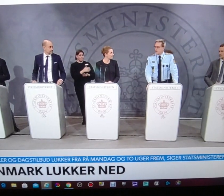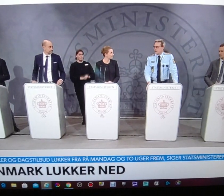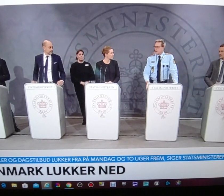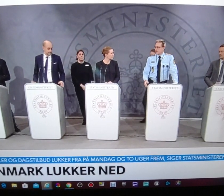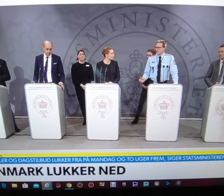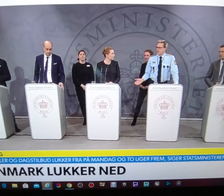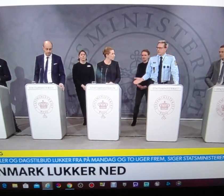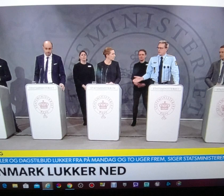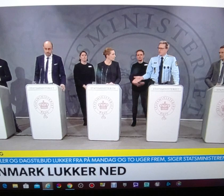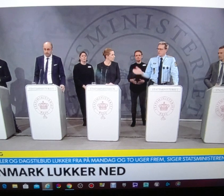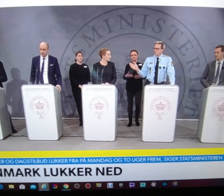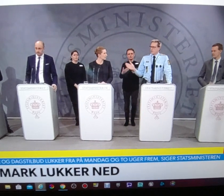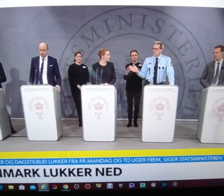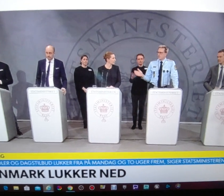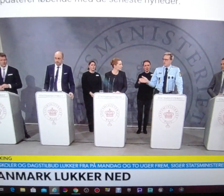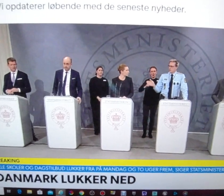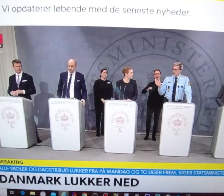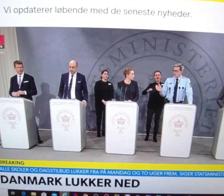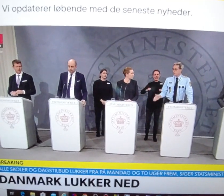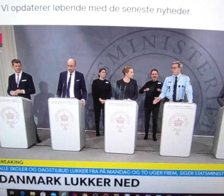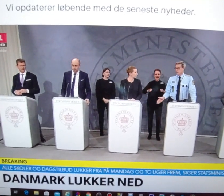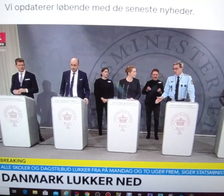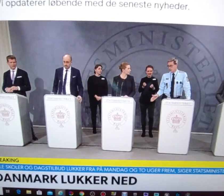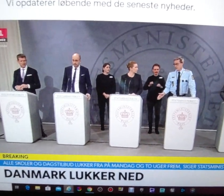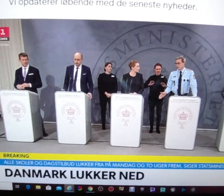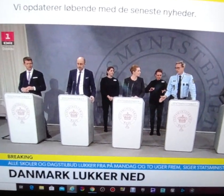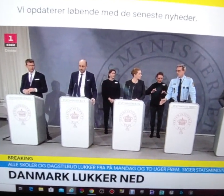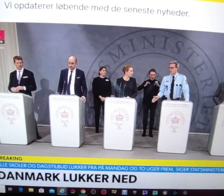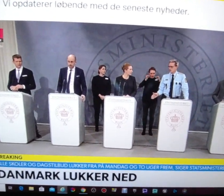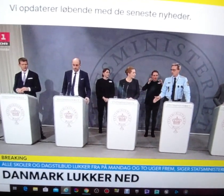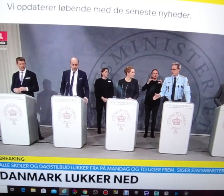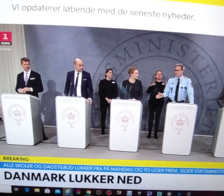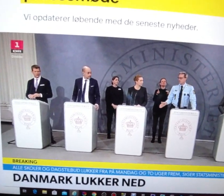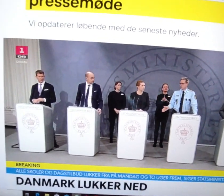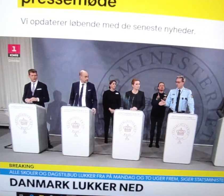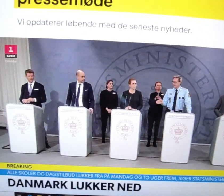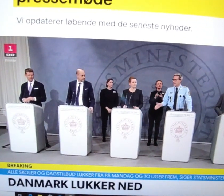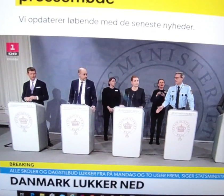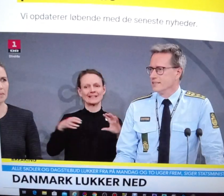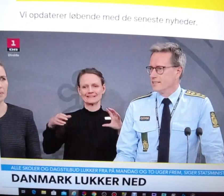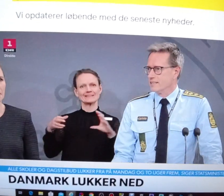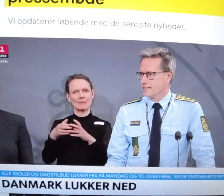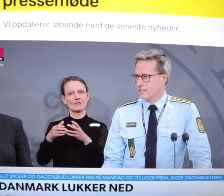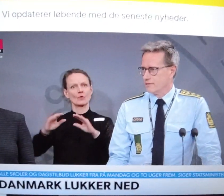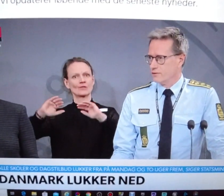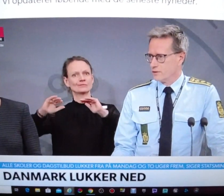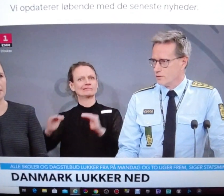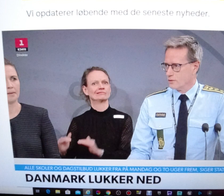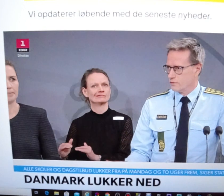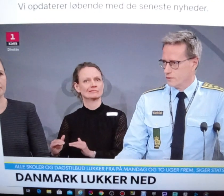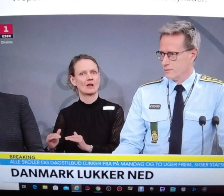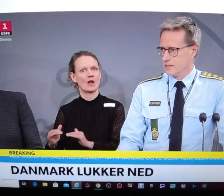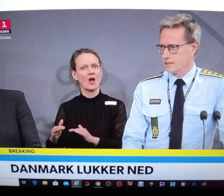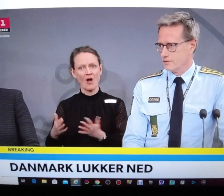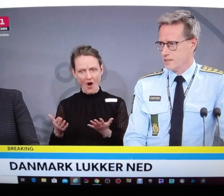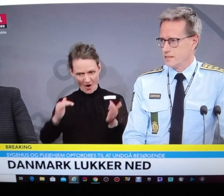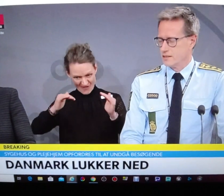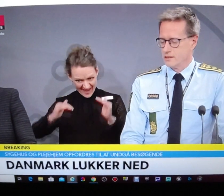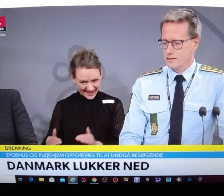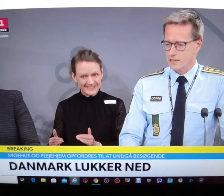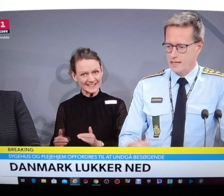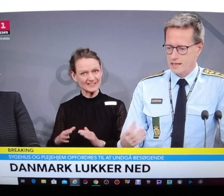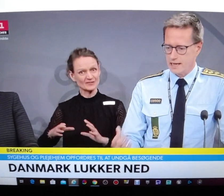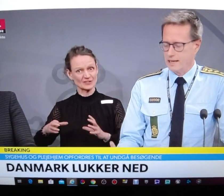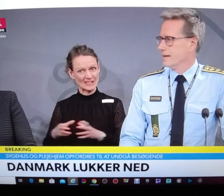Når den her indsats går op i gear, så går samfundet ned i gear. Så kan du altid spørge, hvor langt ned i gear skal samfundet gå, før man er tilfreds,